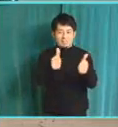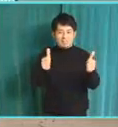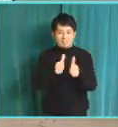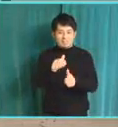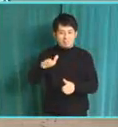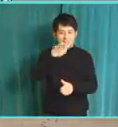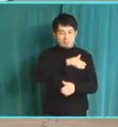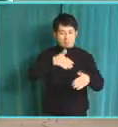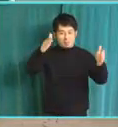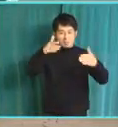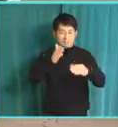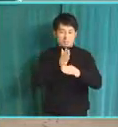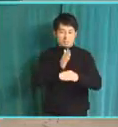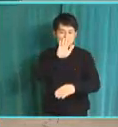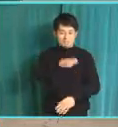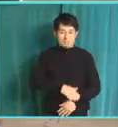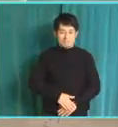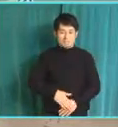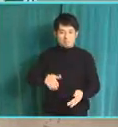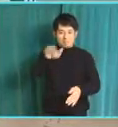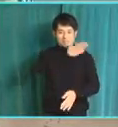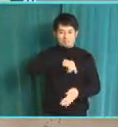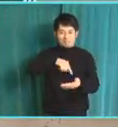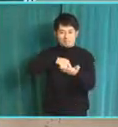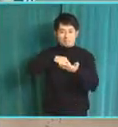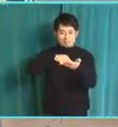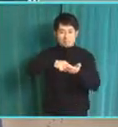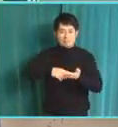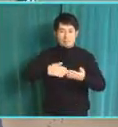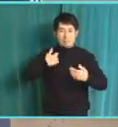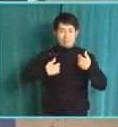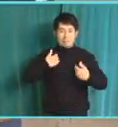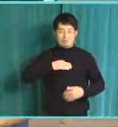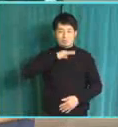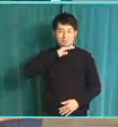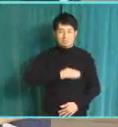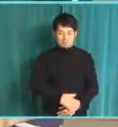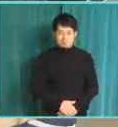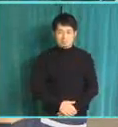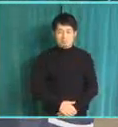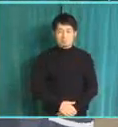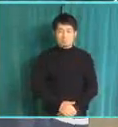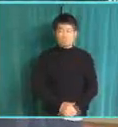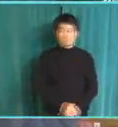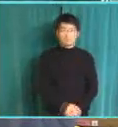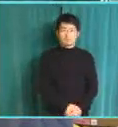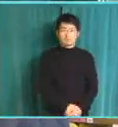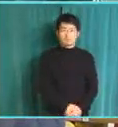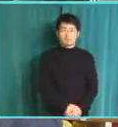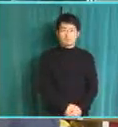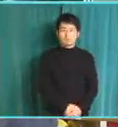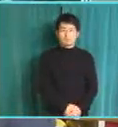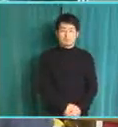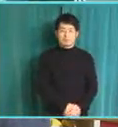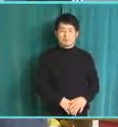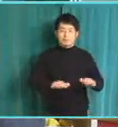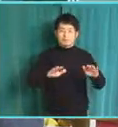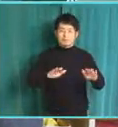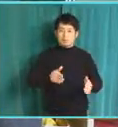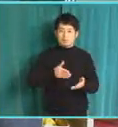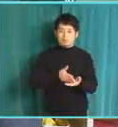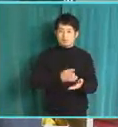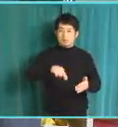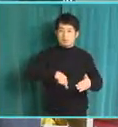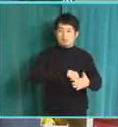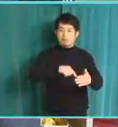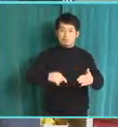せーの、 お待ちしています。 この公立保育園の臨時保育士募